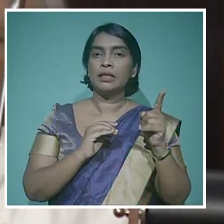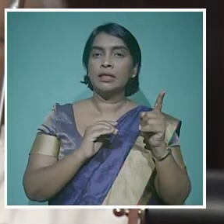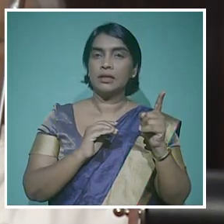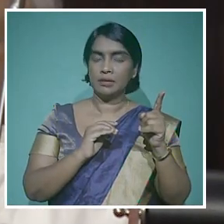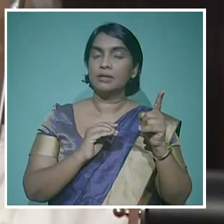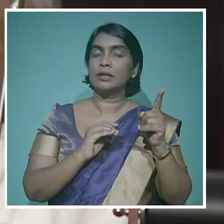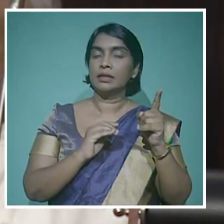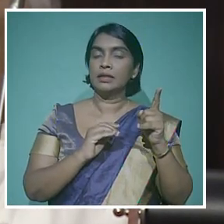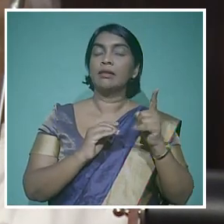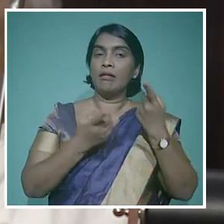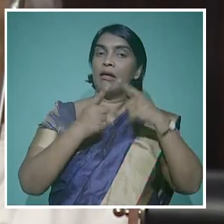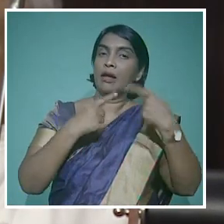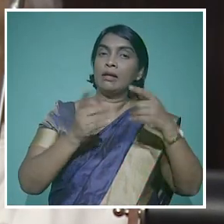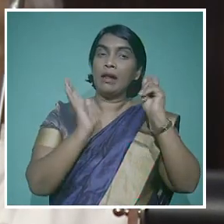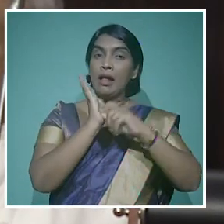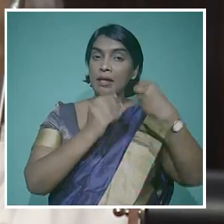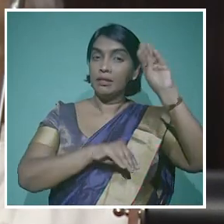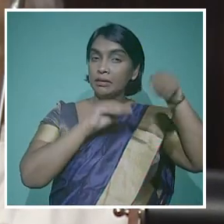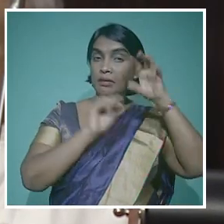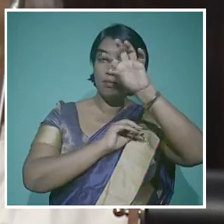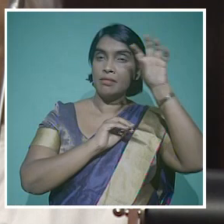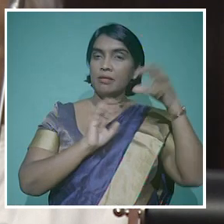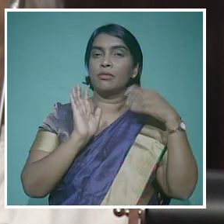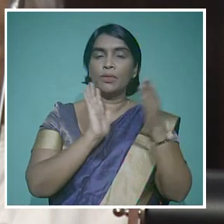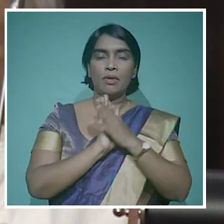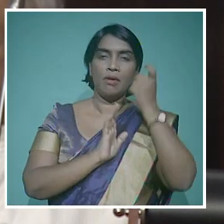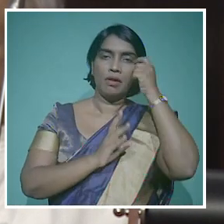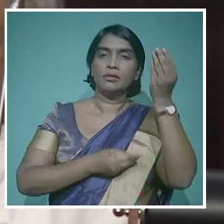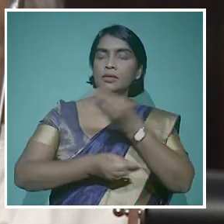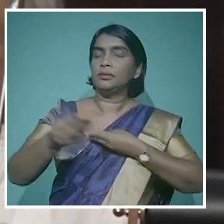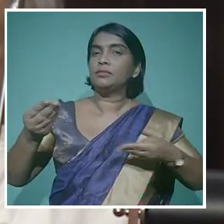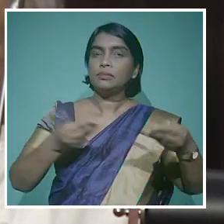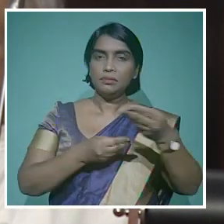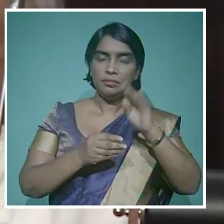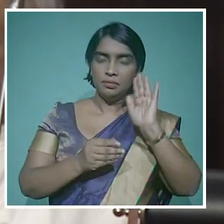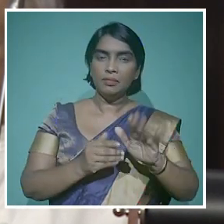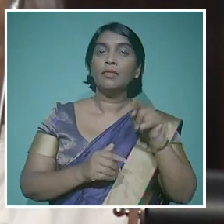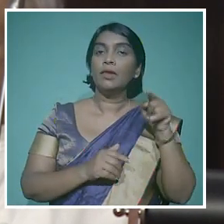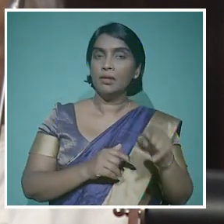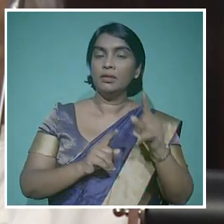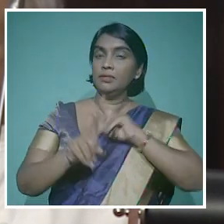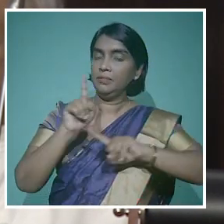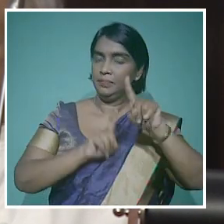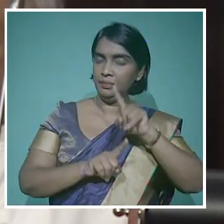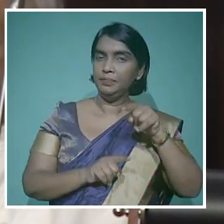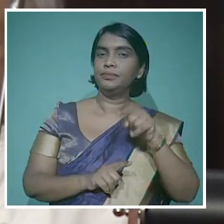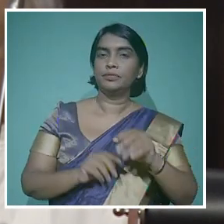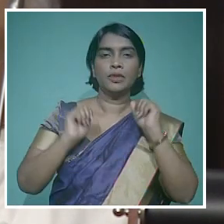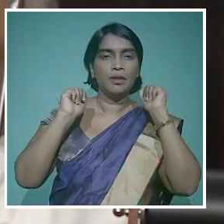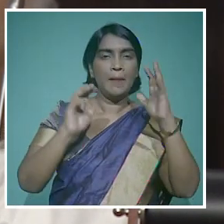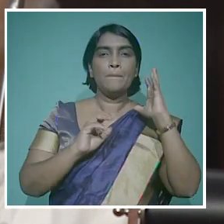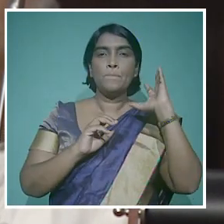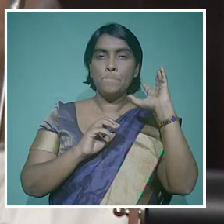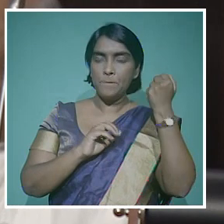සහ අනෙකුත් ණය දෙන රටවල් සමග අදහස් හුවමාරු කරගන්නවා මේ සාකච්ඡා වලින් සාර්ථක